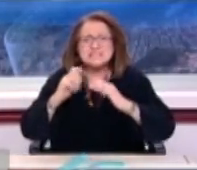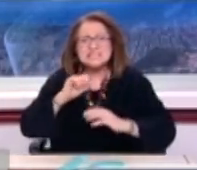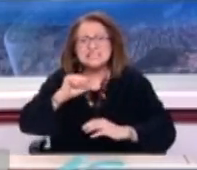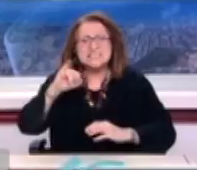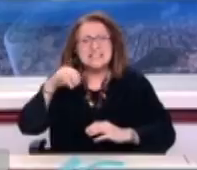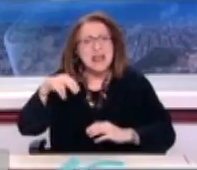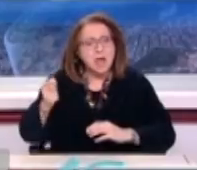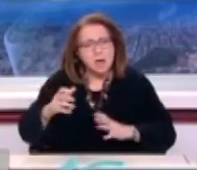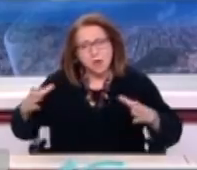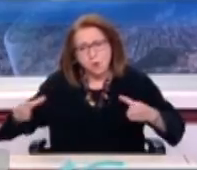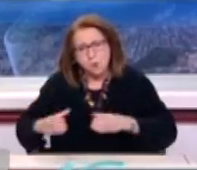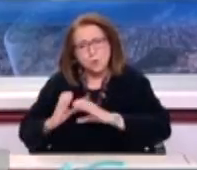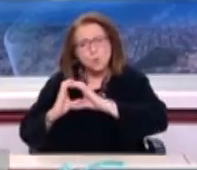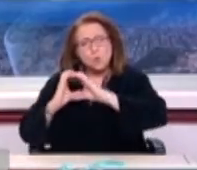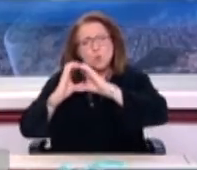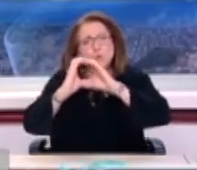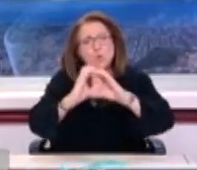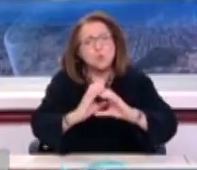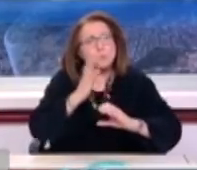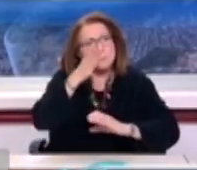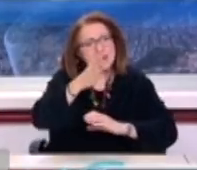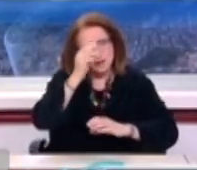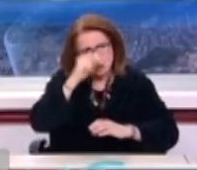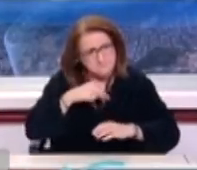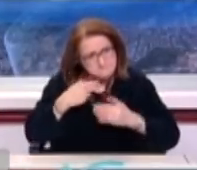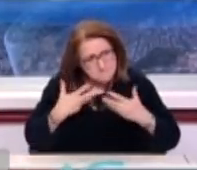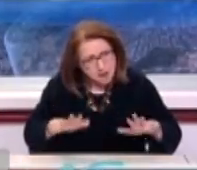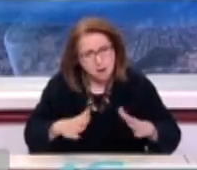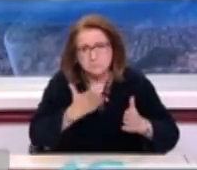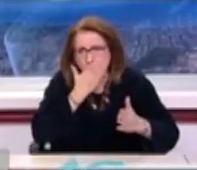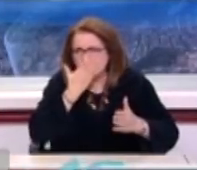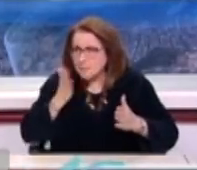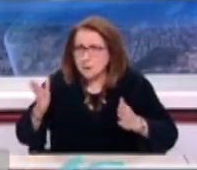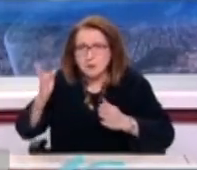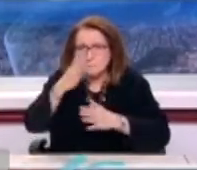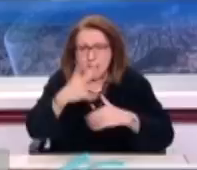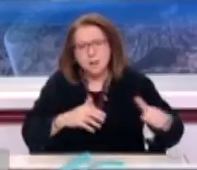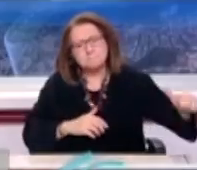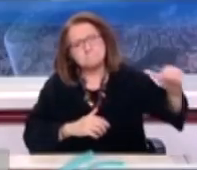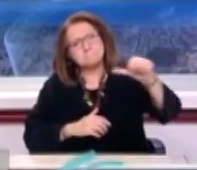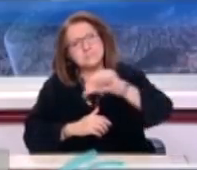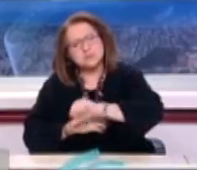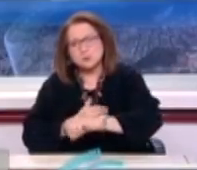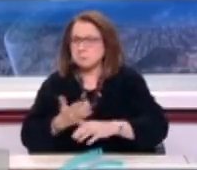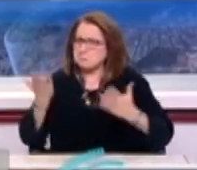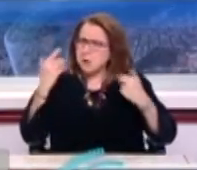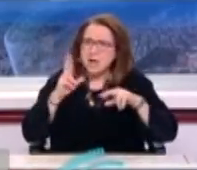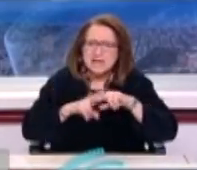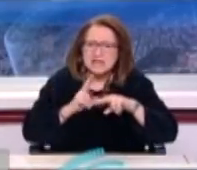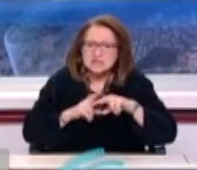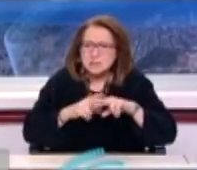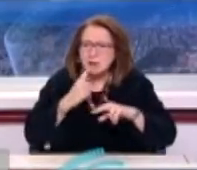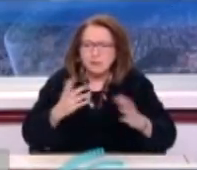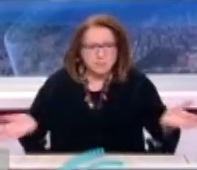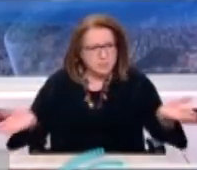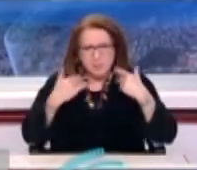Να τονίσω εδώ ότι το Ισραήλ ήταν από τις χώρες με λιγοστά κρούσματα στα οποία δεν υπήρχε μετάδοση της νόσου